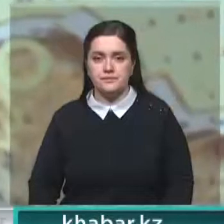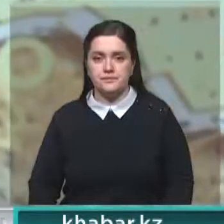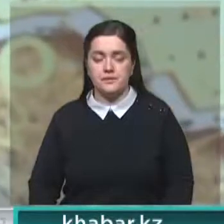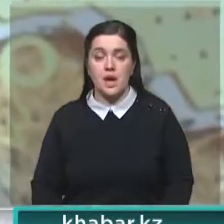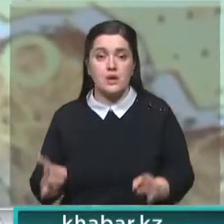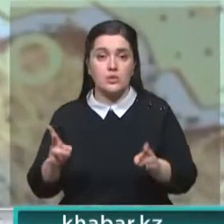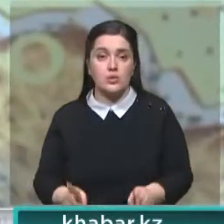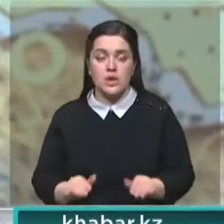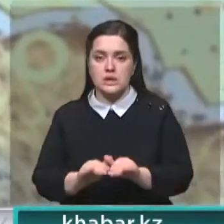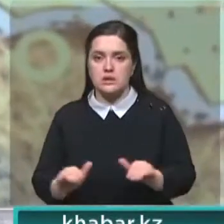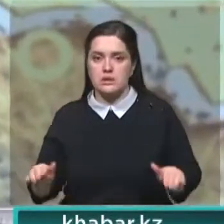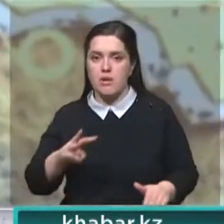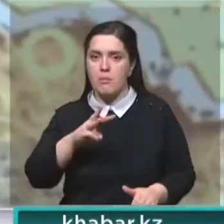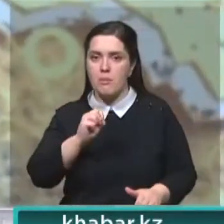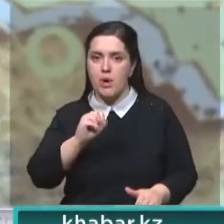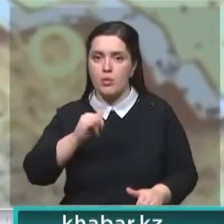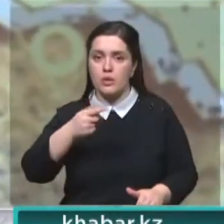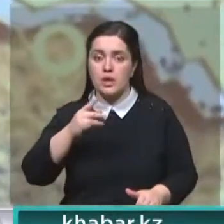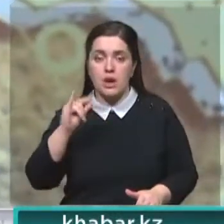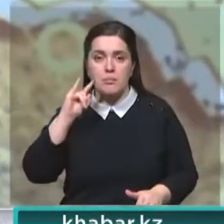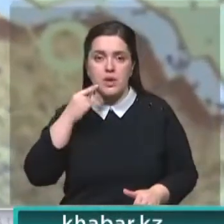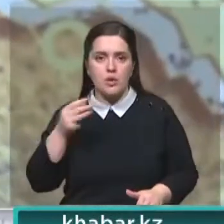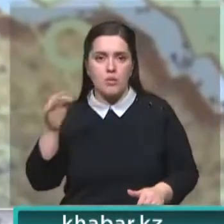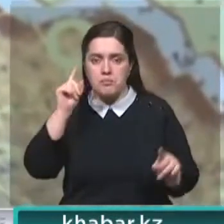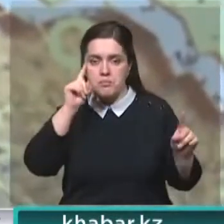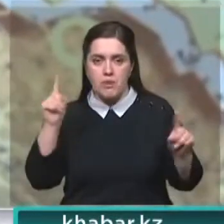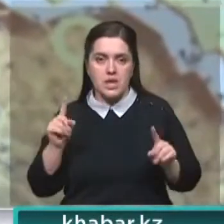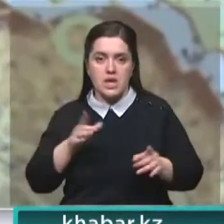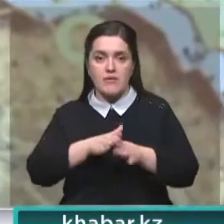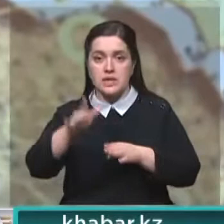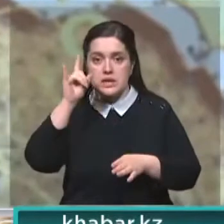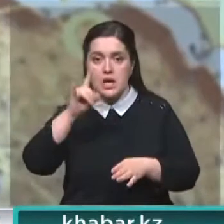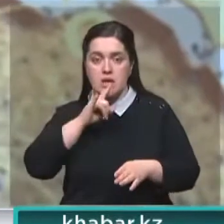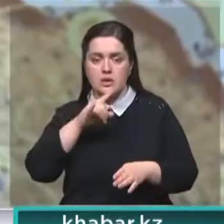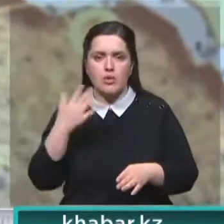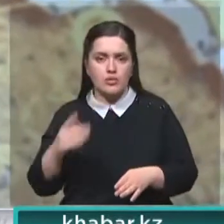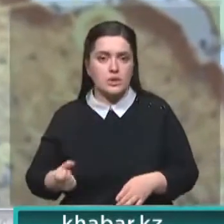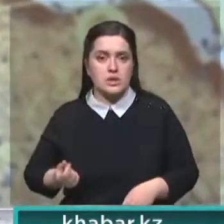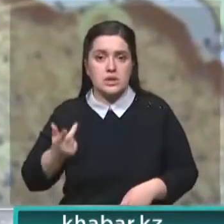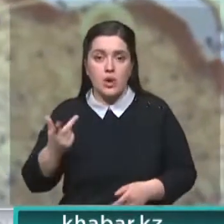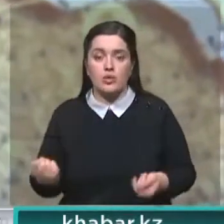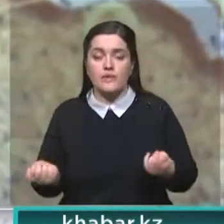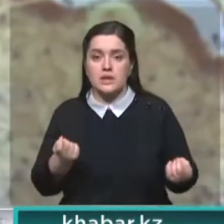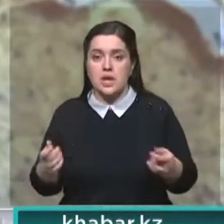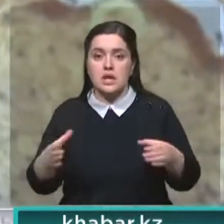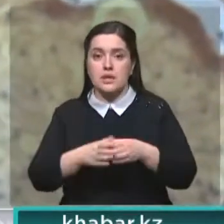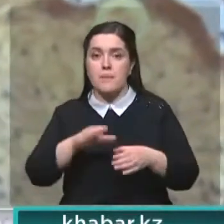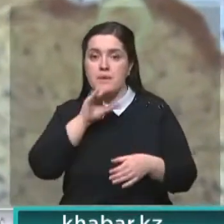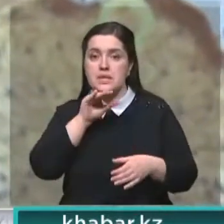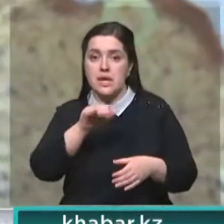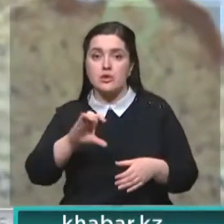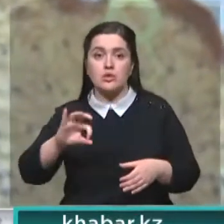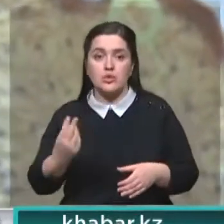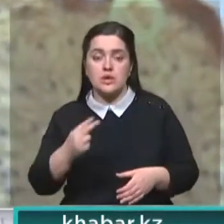случае детей maulis павлодарской области потрясшие весь казахстан далеко не единичной стране руководитель альянс и